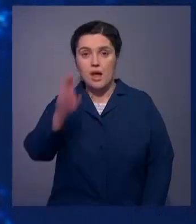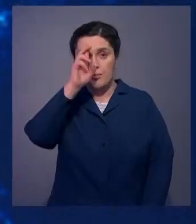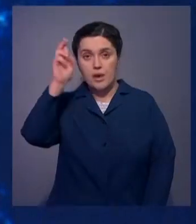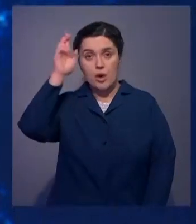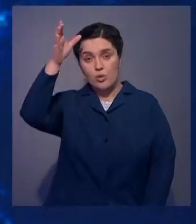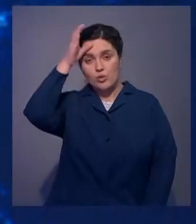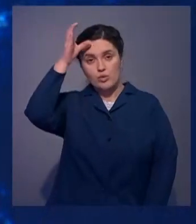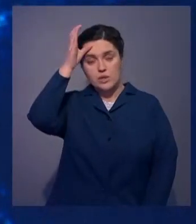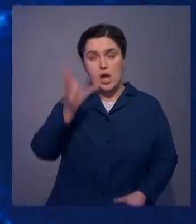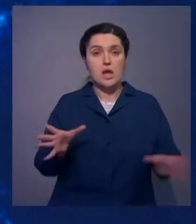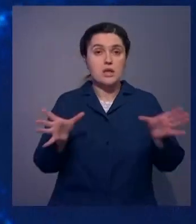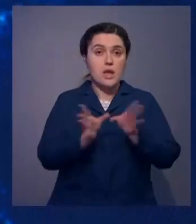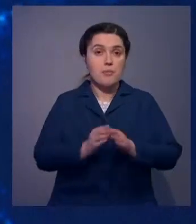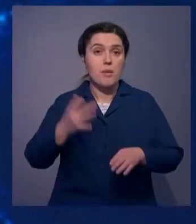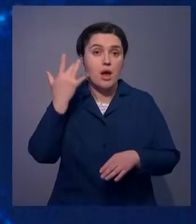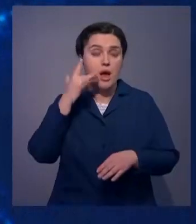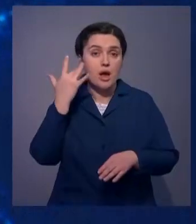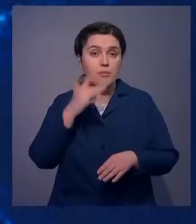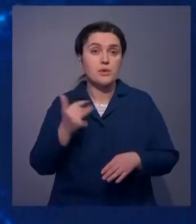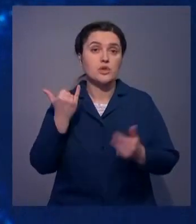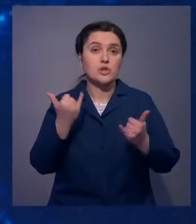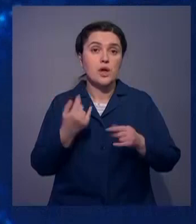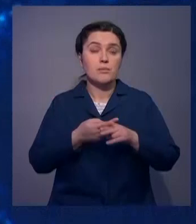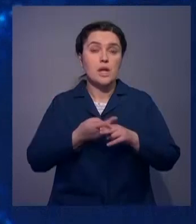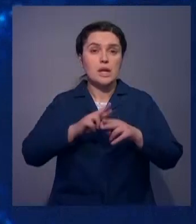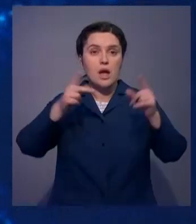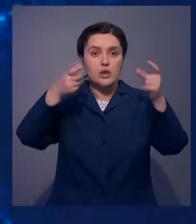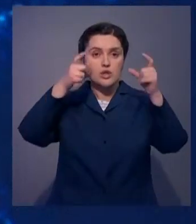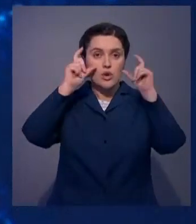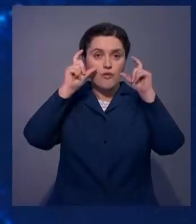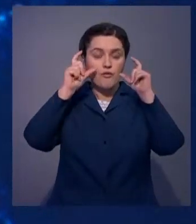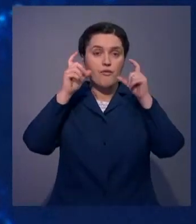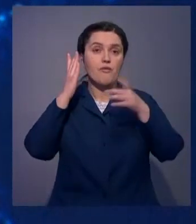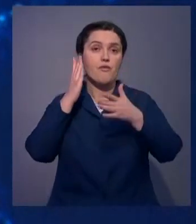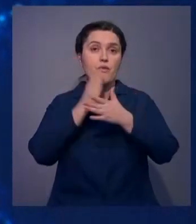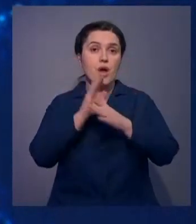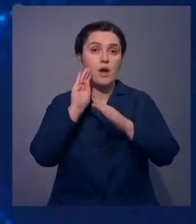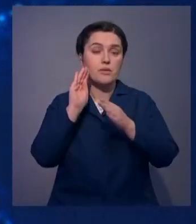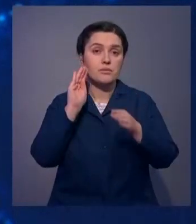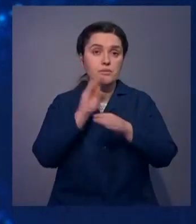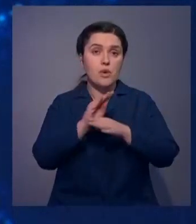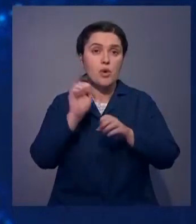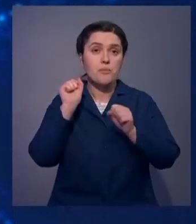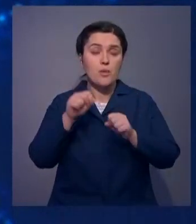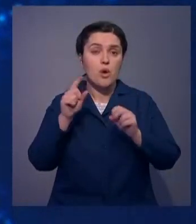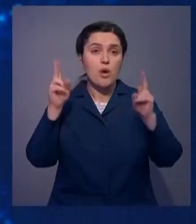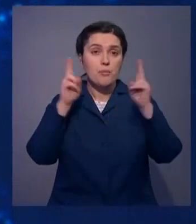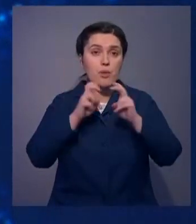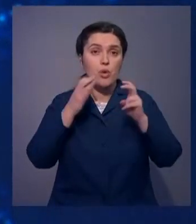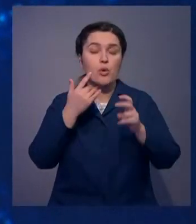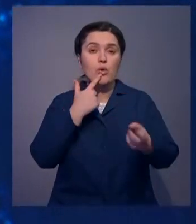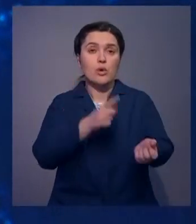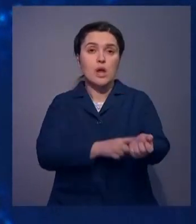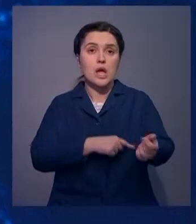Бразильские ученые совместно с американскими коллегами разработали биосенсор для очков, который может измерить уровень глюкозы в крови